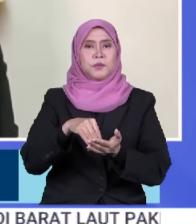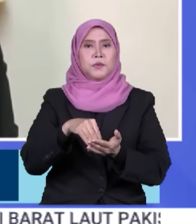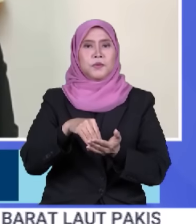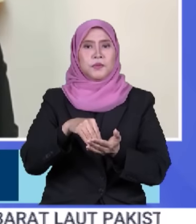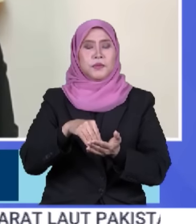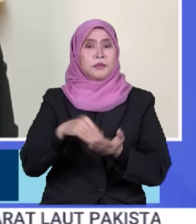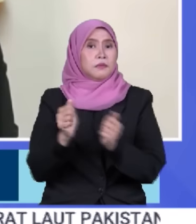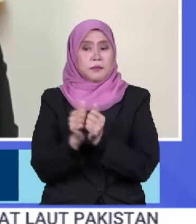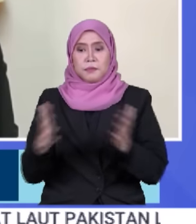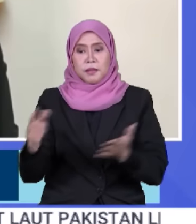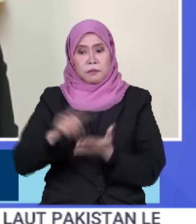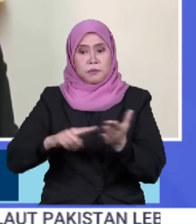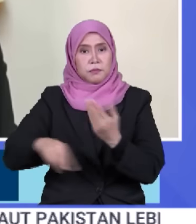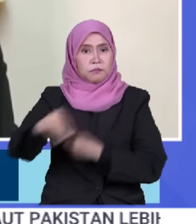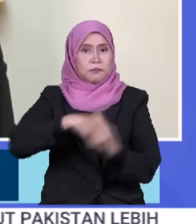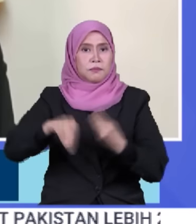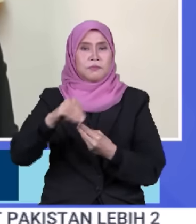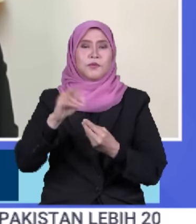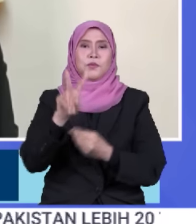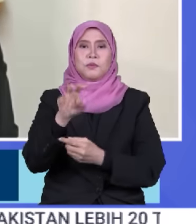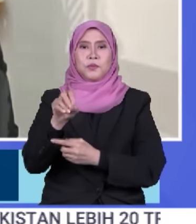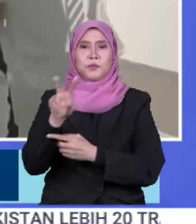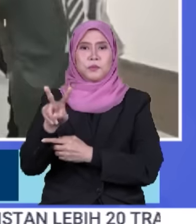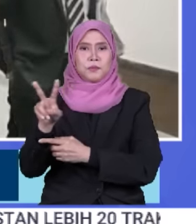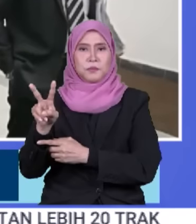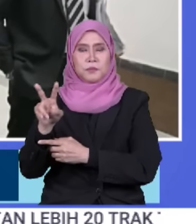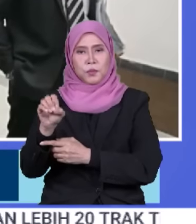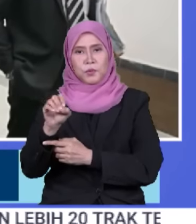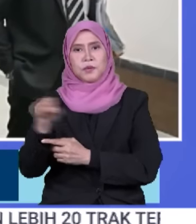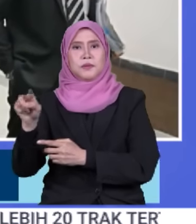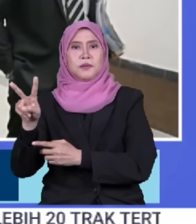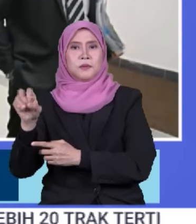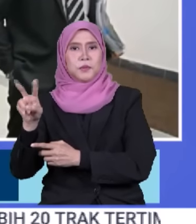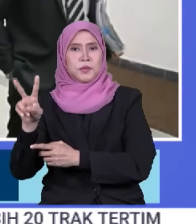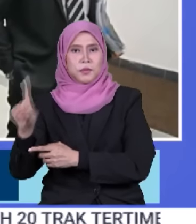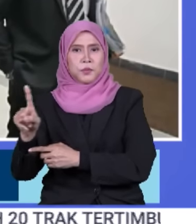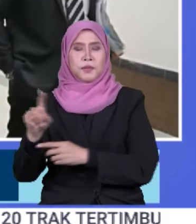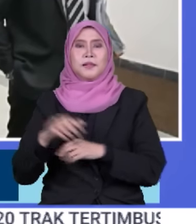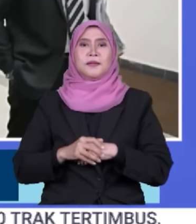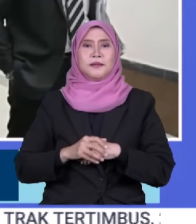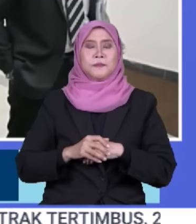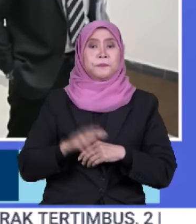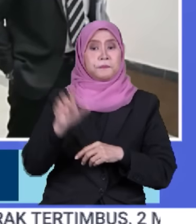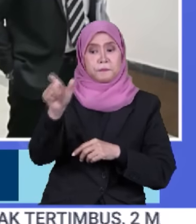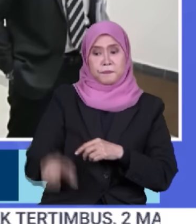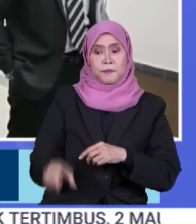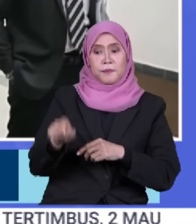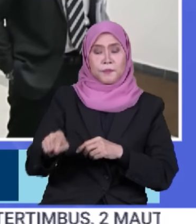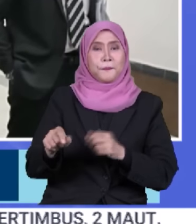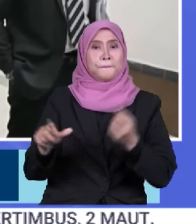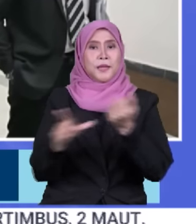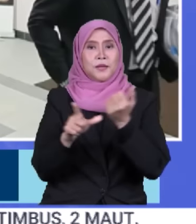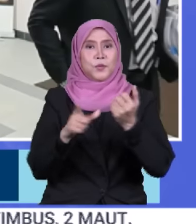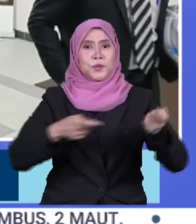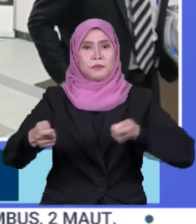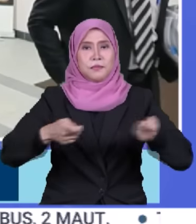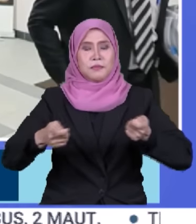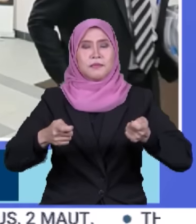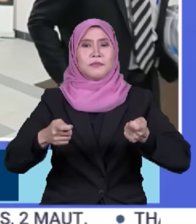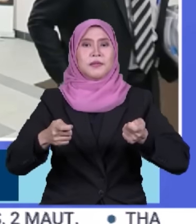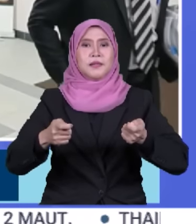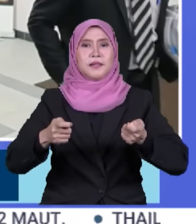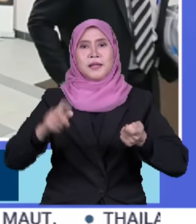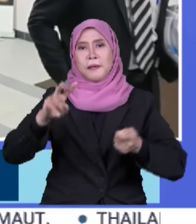RM24,738 tanpa balasan pada 2020 hingga 2021. Tertuduh Nurul Syahrah Omar, ketika itu pembantu tabir di